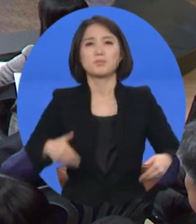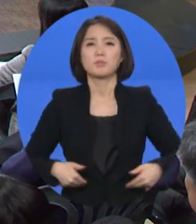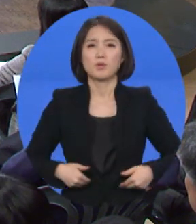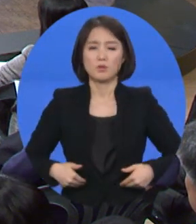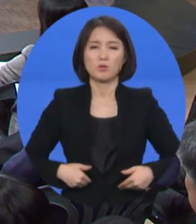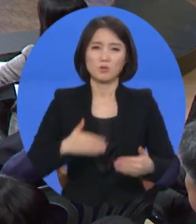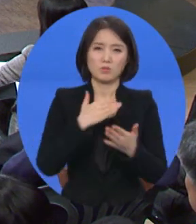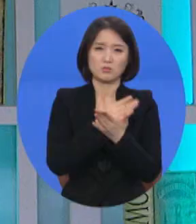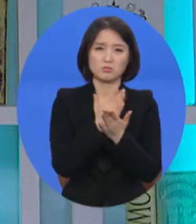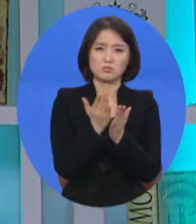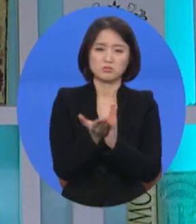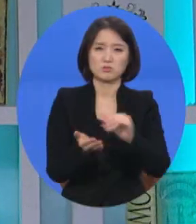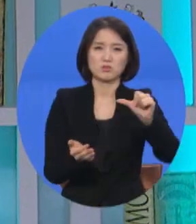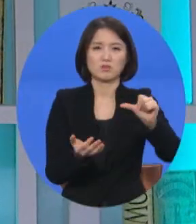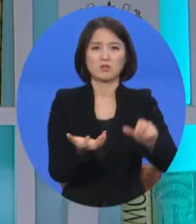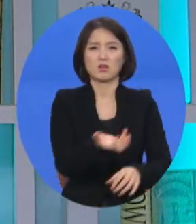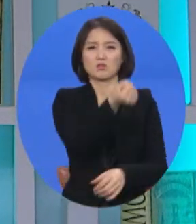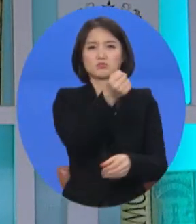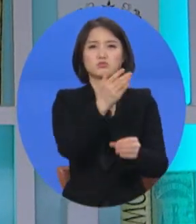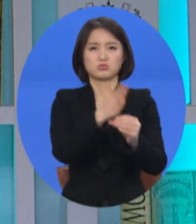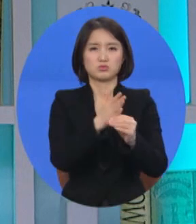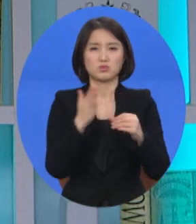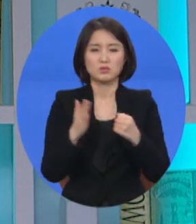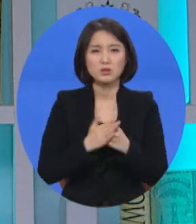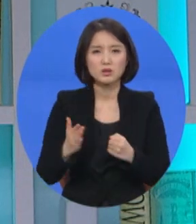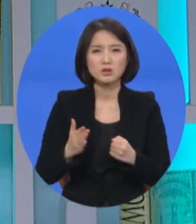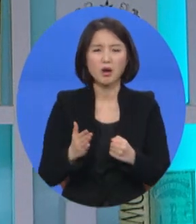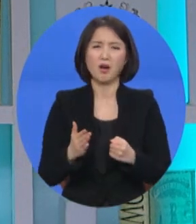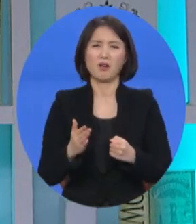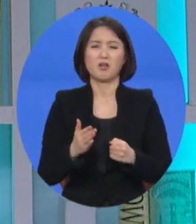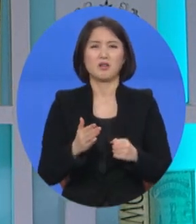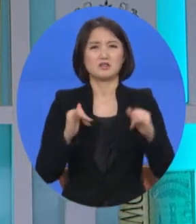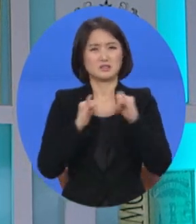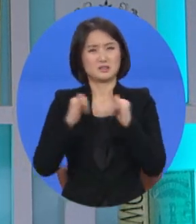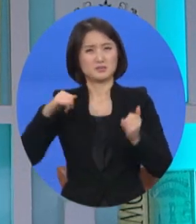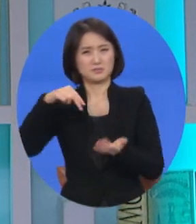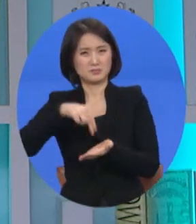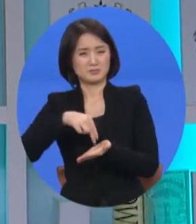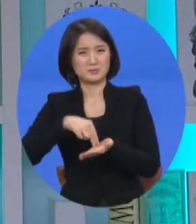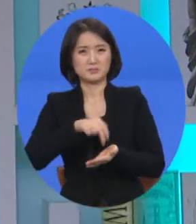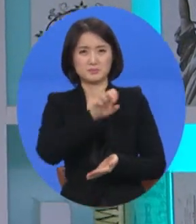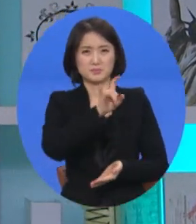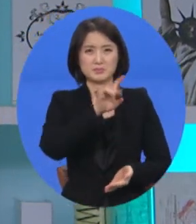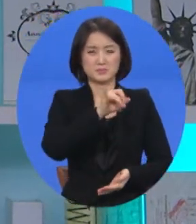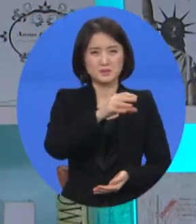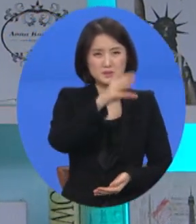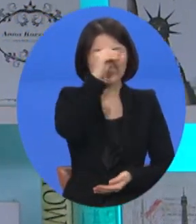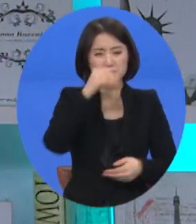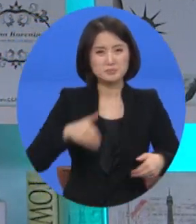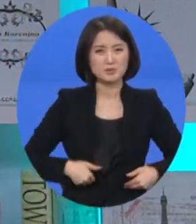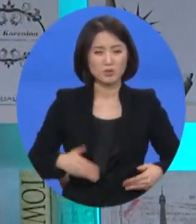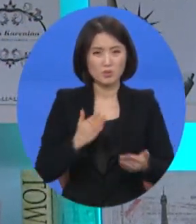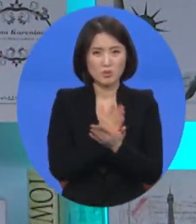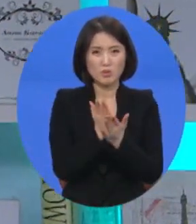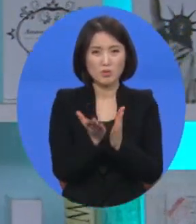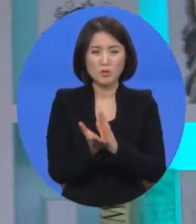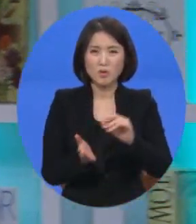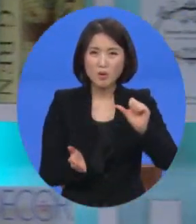있었습니다 예 사람들이 매미가 무슨 인간은 본받아야 할 독을 가지고 있지 매미의 얻어 이란 도대체 무엇이지